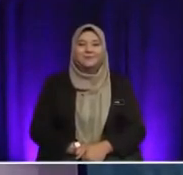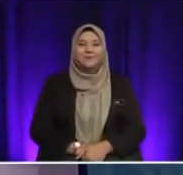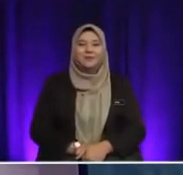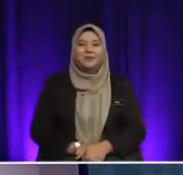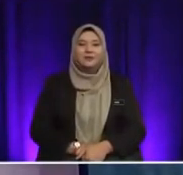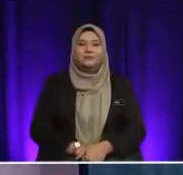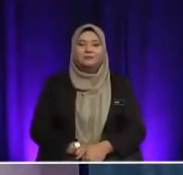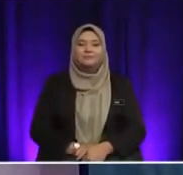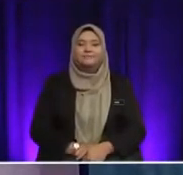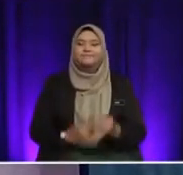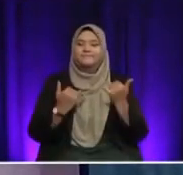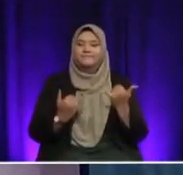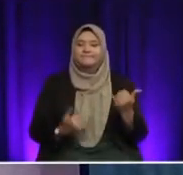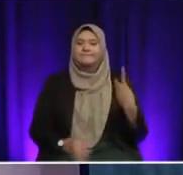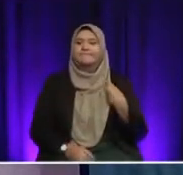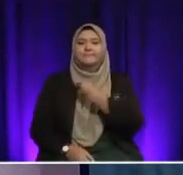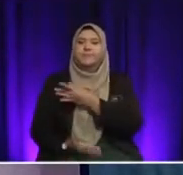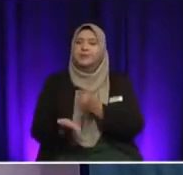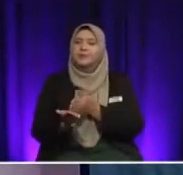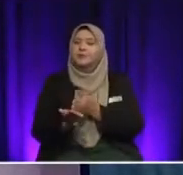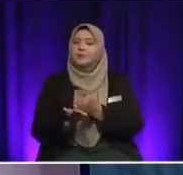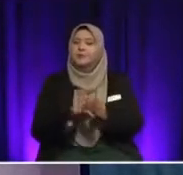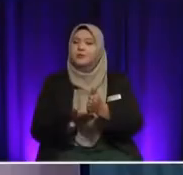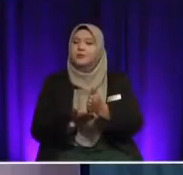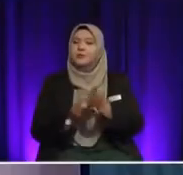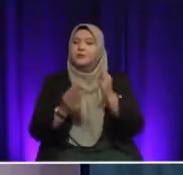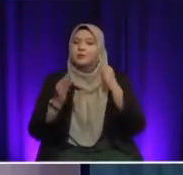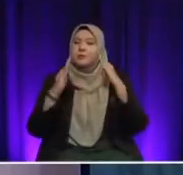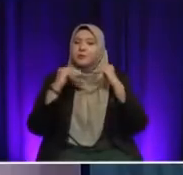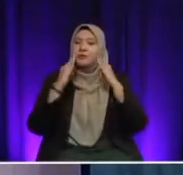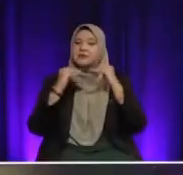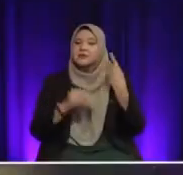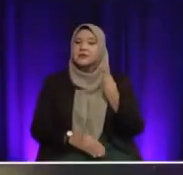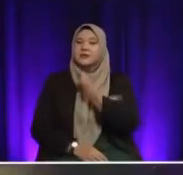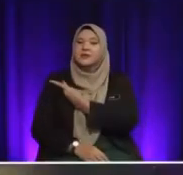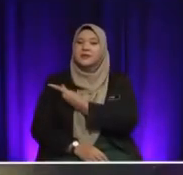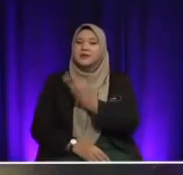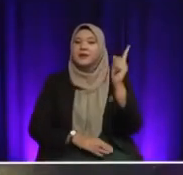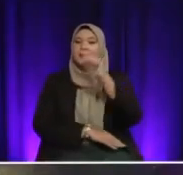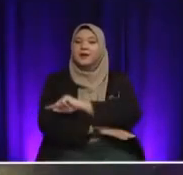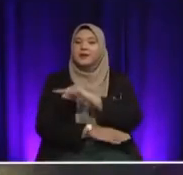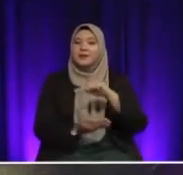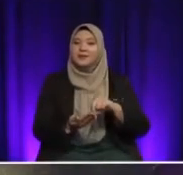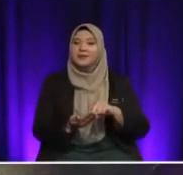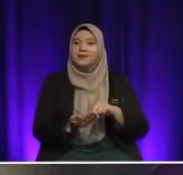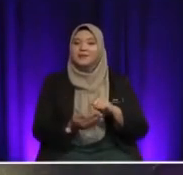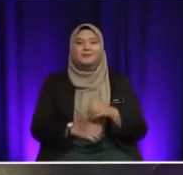teruskan perbincangan kita murid-murid di rumah. Diharapkan semua sudah bersedia. Ayuh Cikgu, kita teruskan. Silakan Cikgu. Terima kasih Nisa.